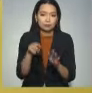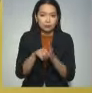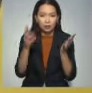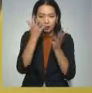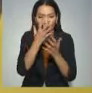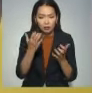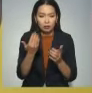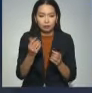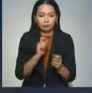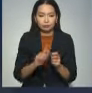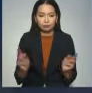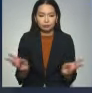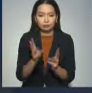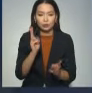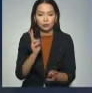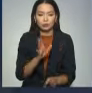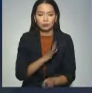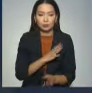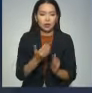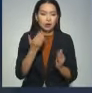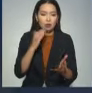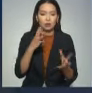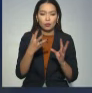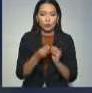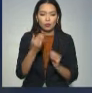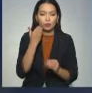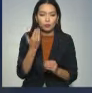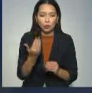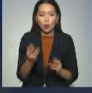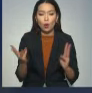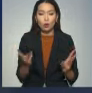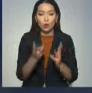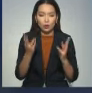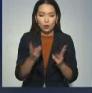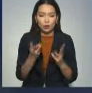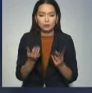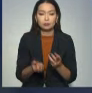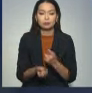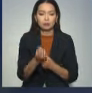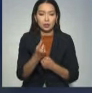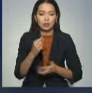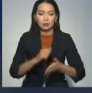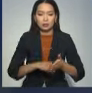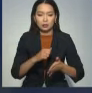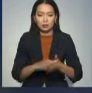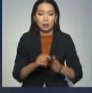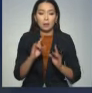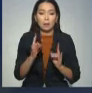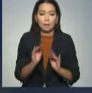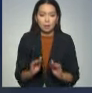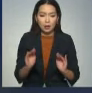жағыпты. Алдын ала болжам бойынша өрттің шығу себебі